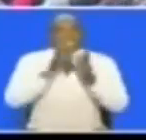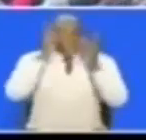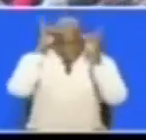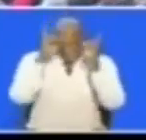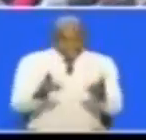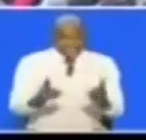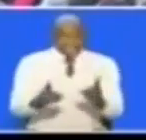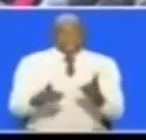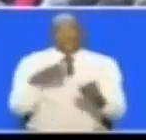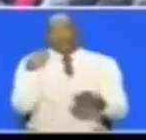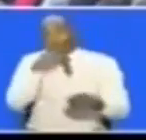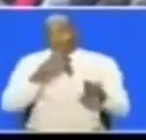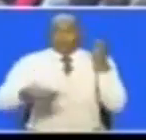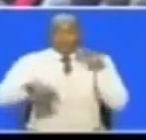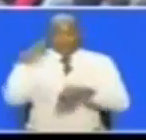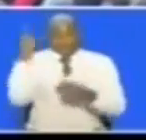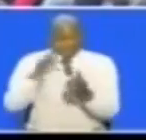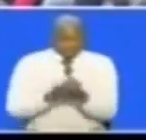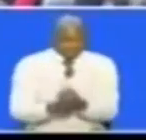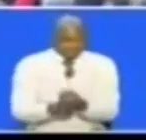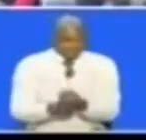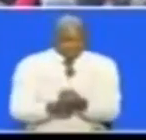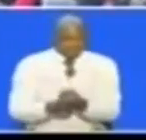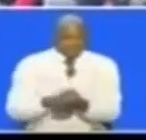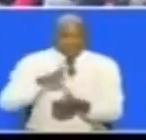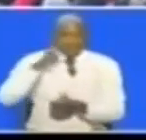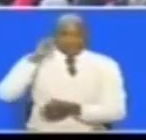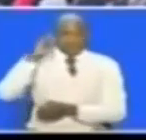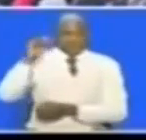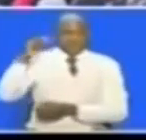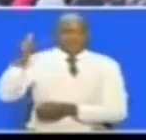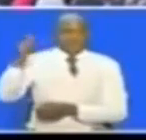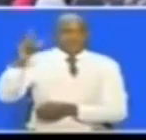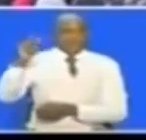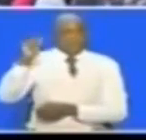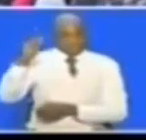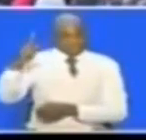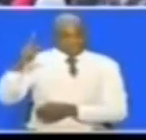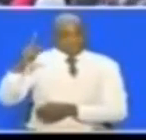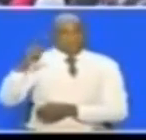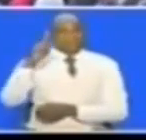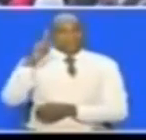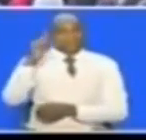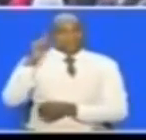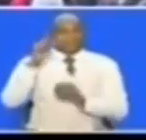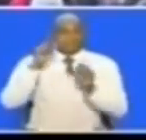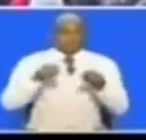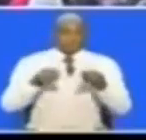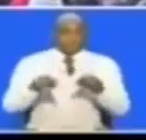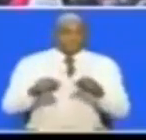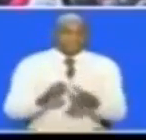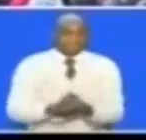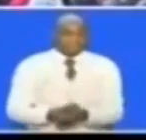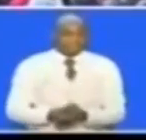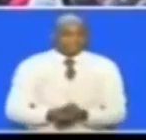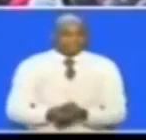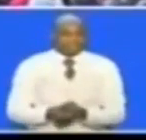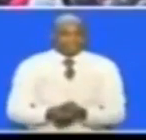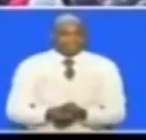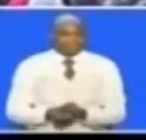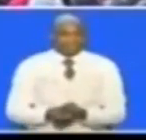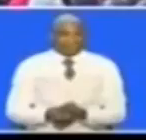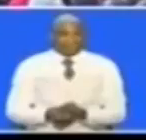refa wa mwisho wa ushindani huu. Mark Namaswa, KTN Leo.